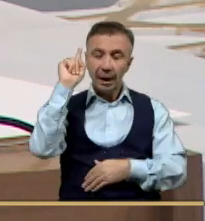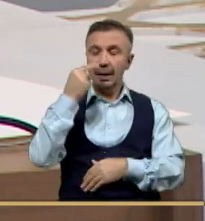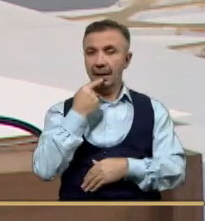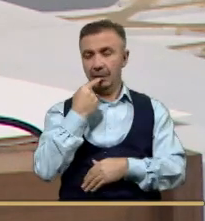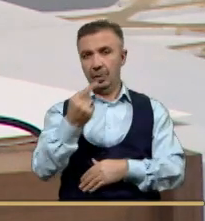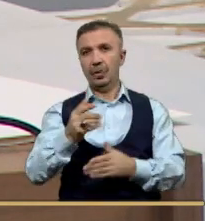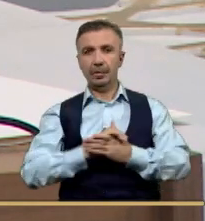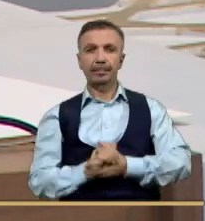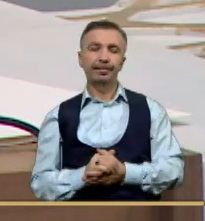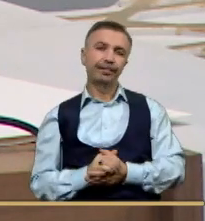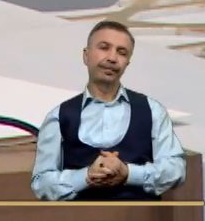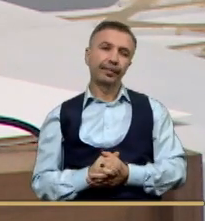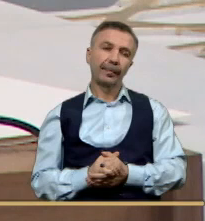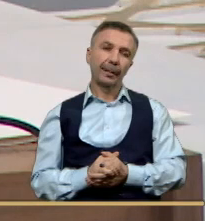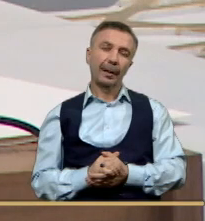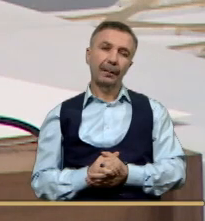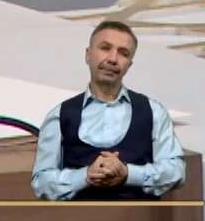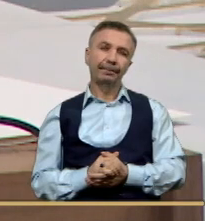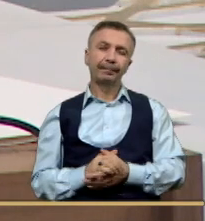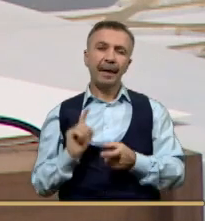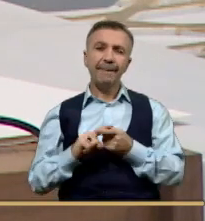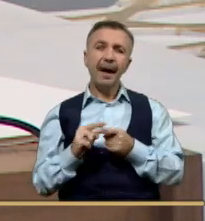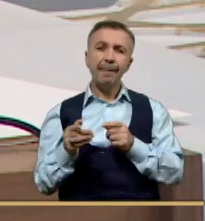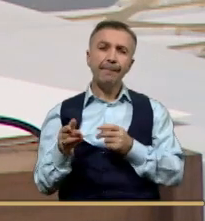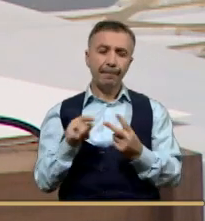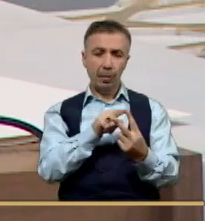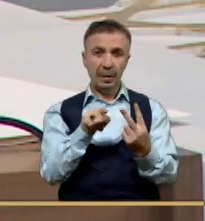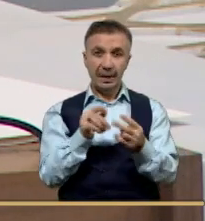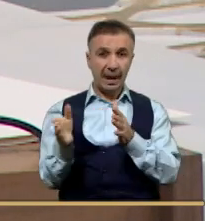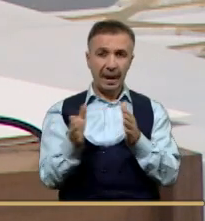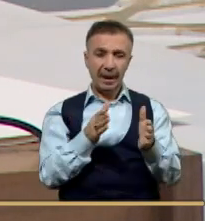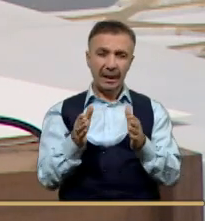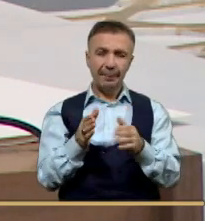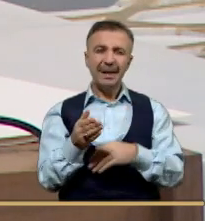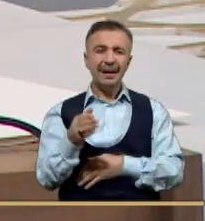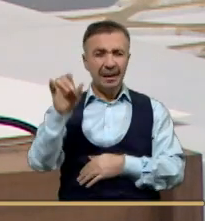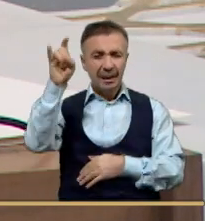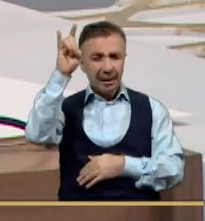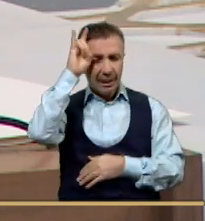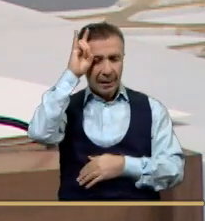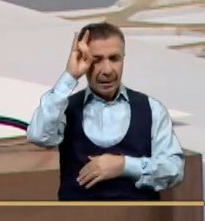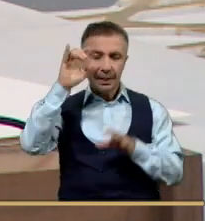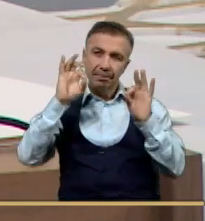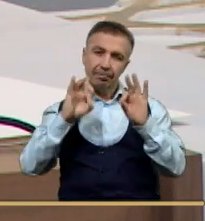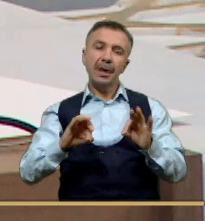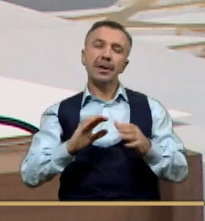Evet. Ve aralarında bir kıskançlık başladı.